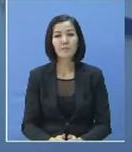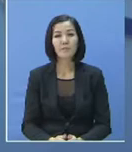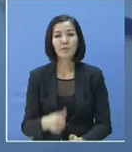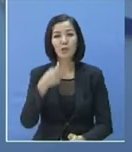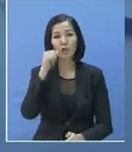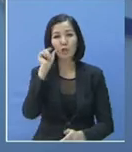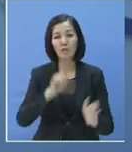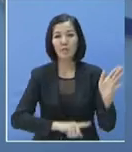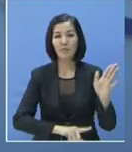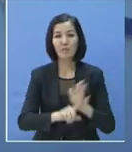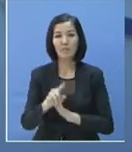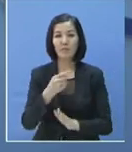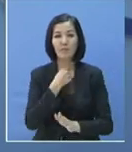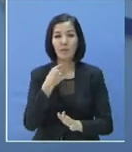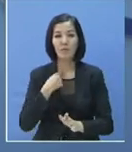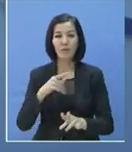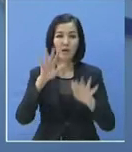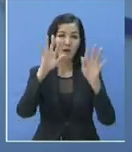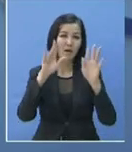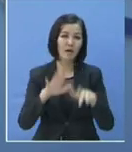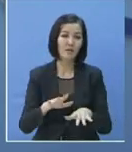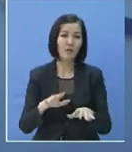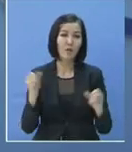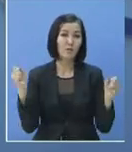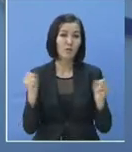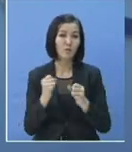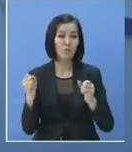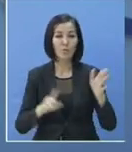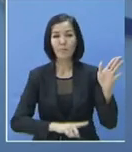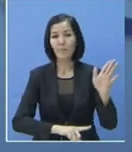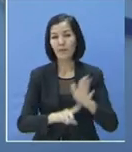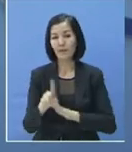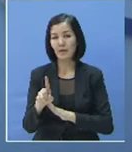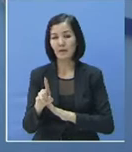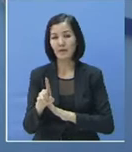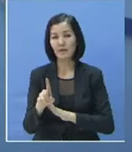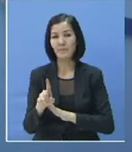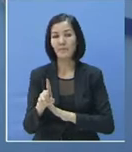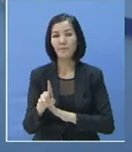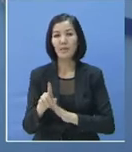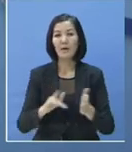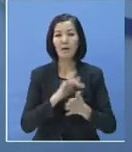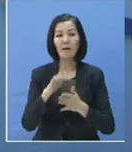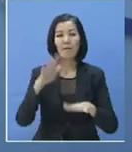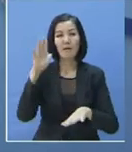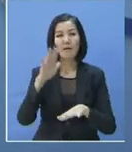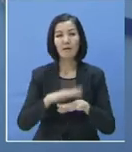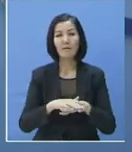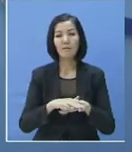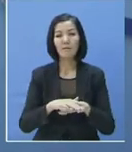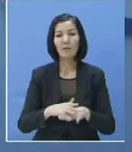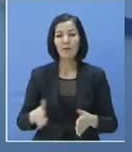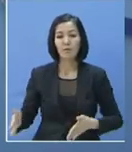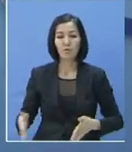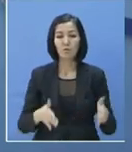Кешелі бері Талдықорғанға қар жауды. Қыстан хабар келді, қимылдайтын сәт туды. Осыған орай қала әкімінің орынбасары қысқы жол